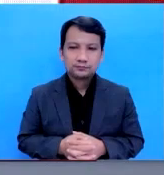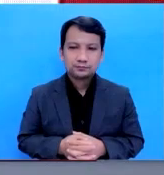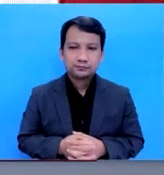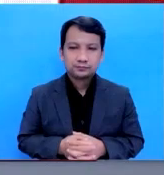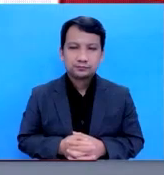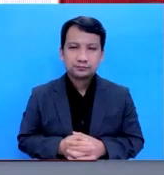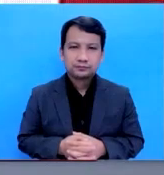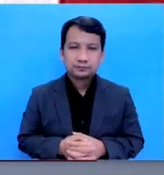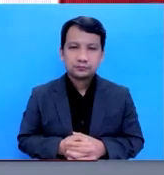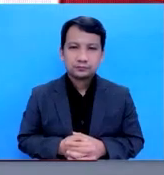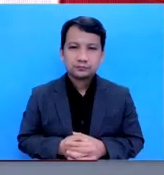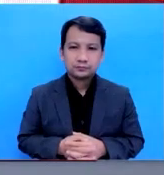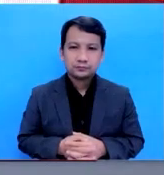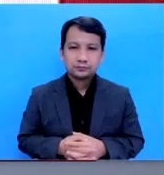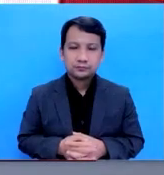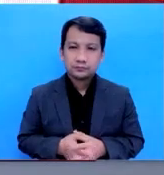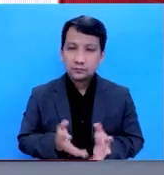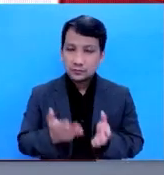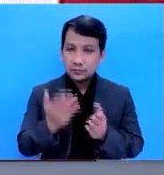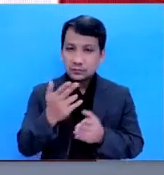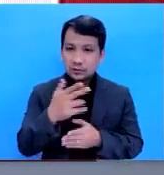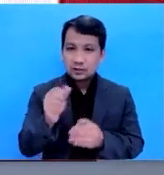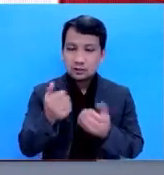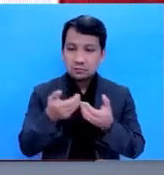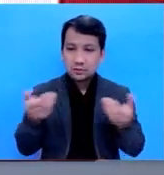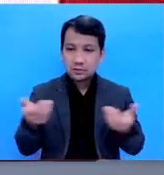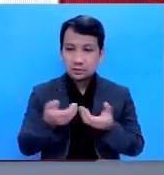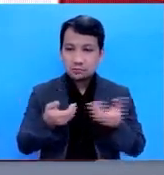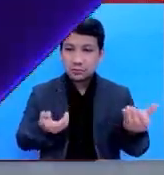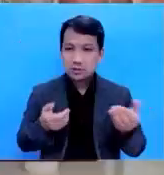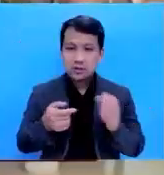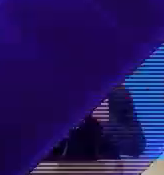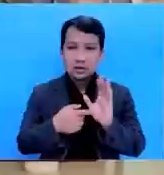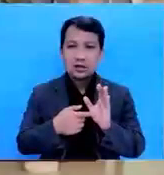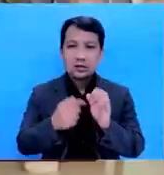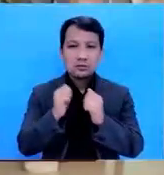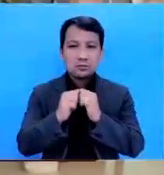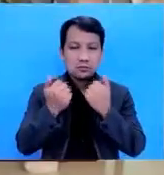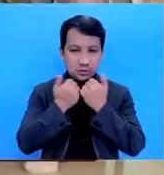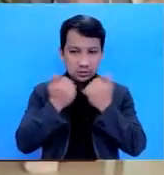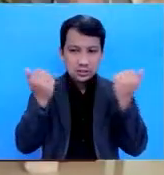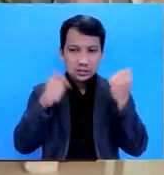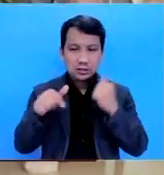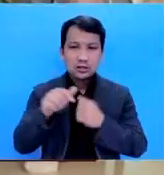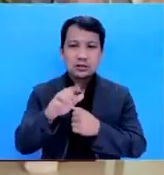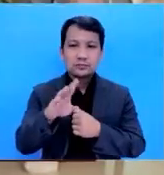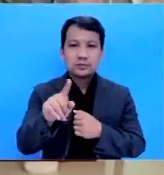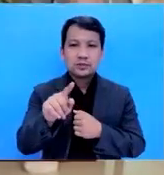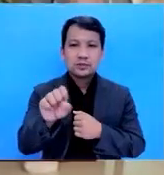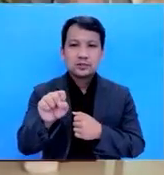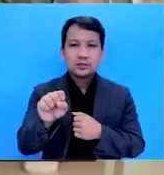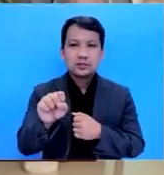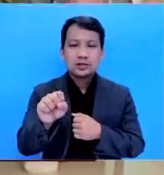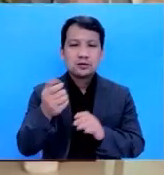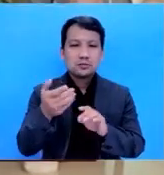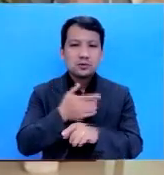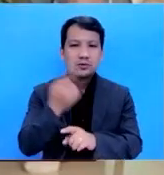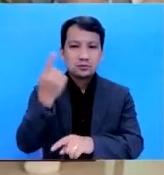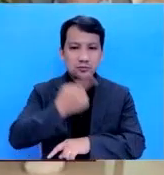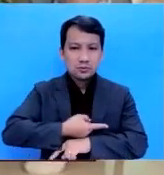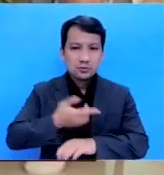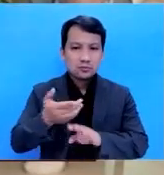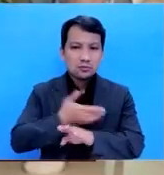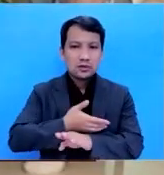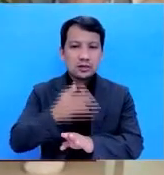Ang hiatus muna ang global sensation na BTS. Yan ang announcement ng boy group isang araw matapos ang kanilang 9th